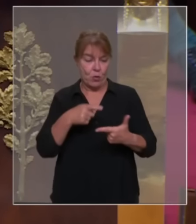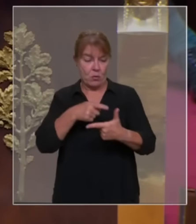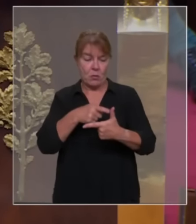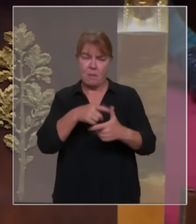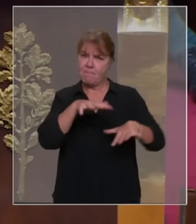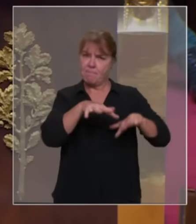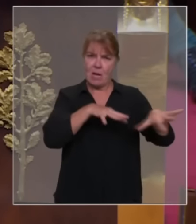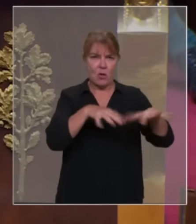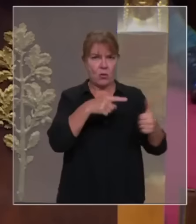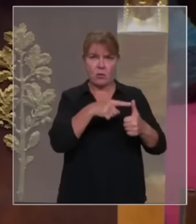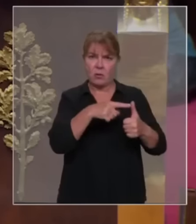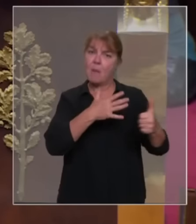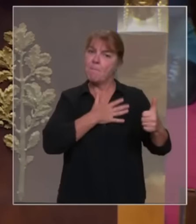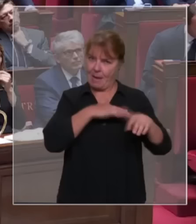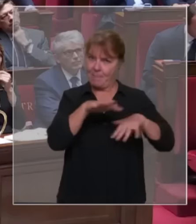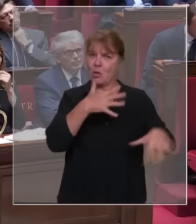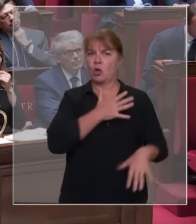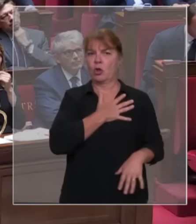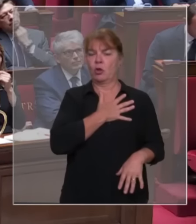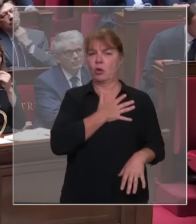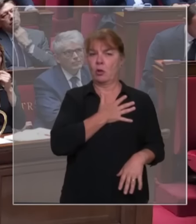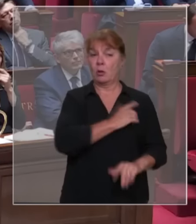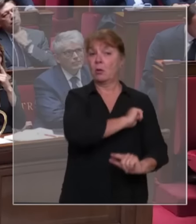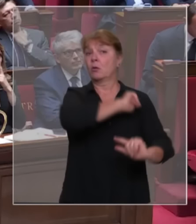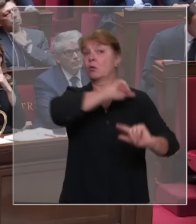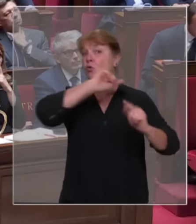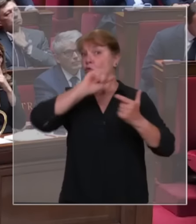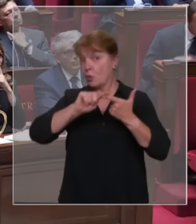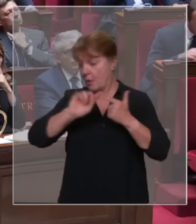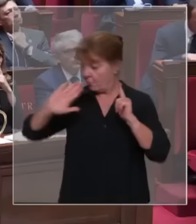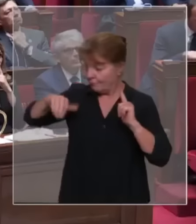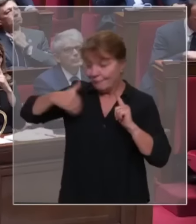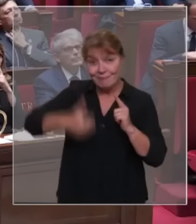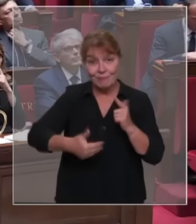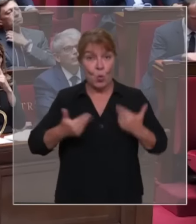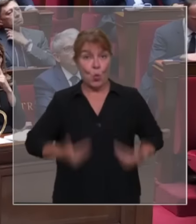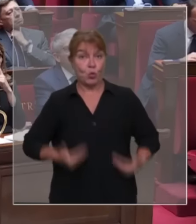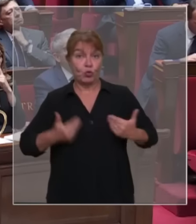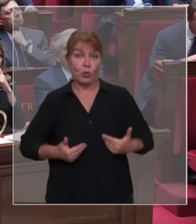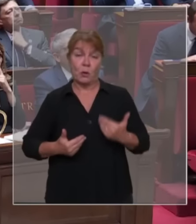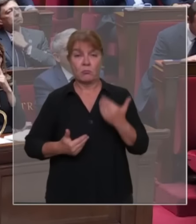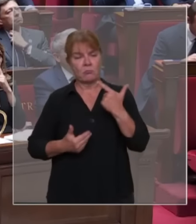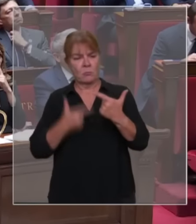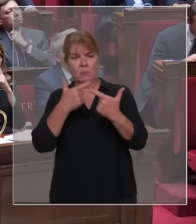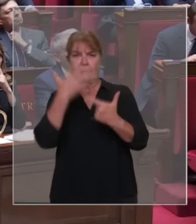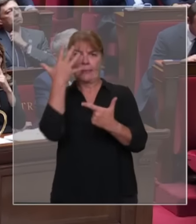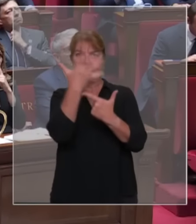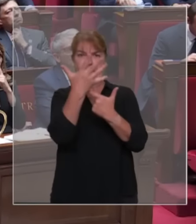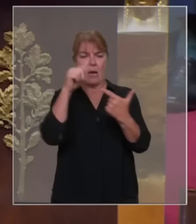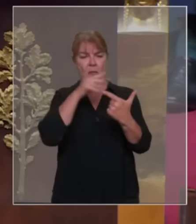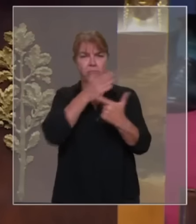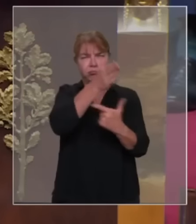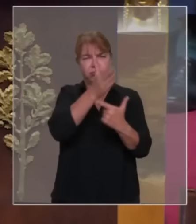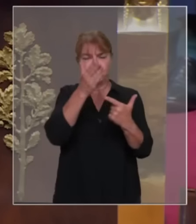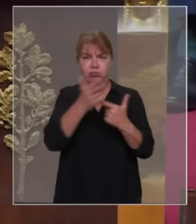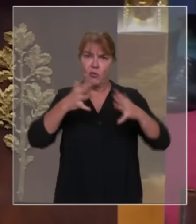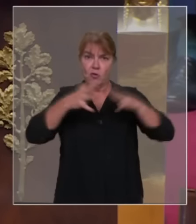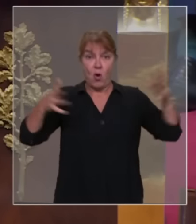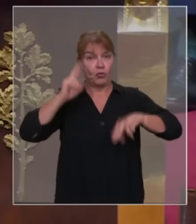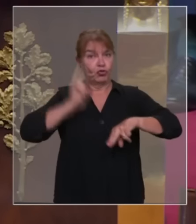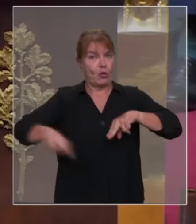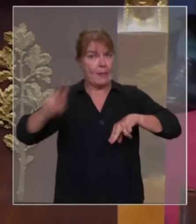méthode qui restera la mienne et à ce stade aujourd'hui dans 5 grands chantiers.